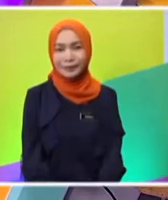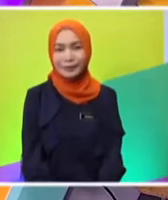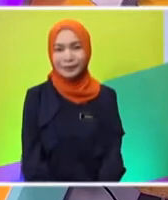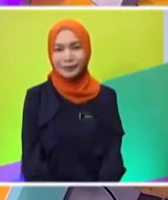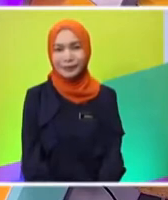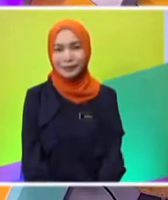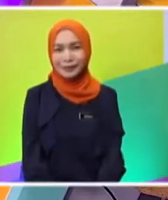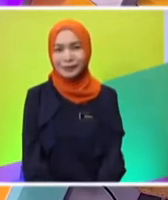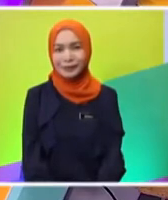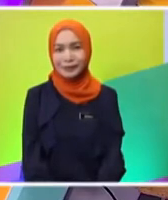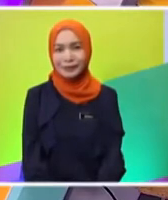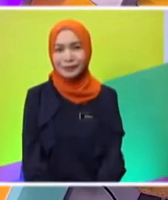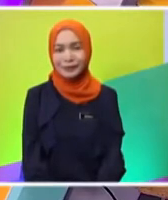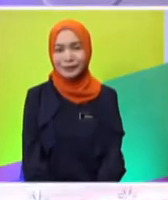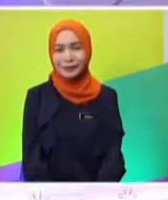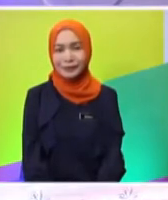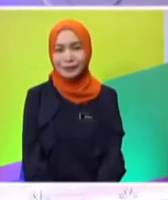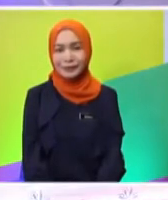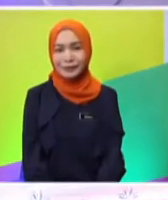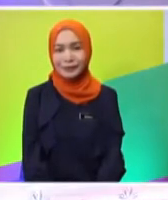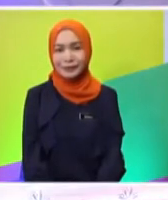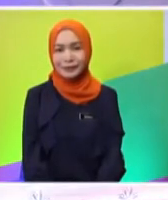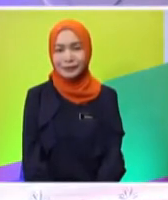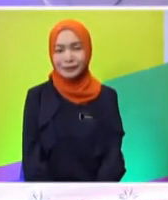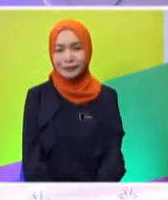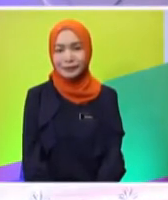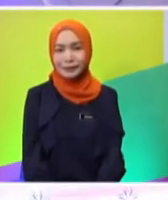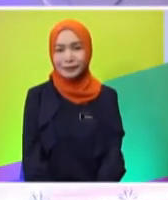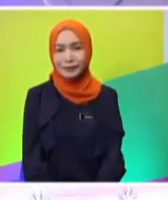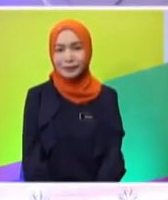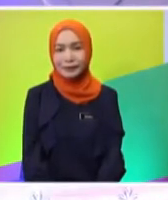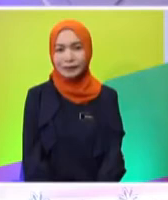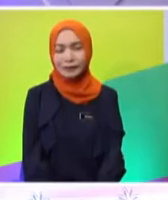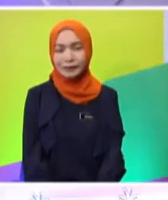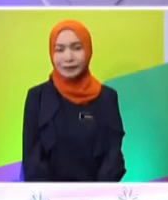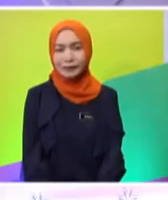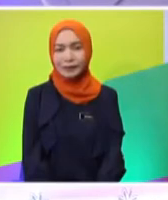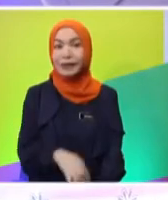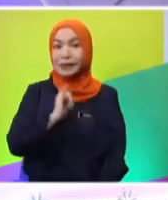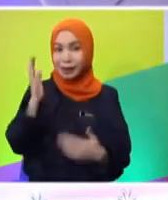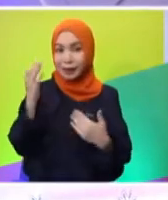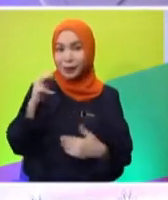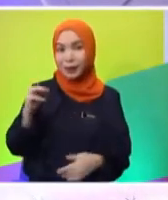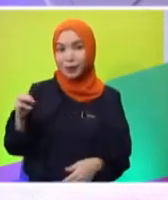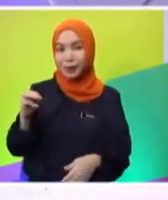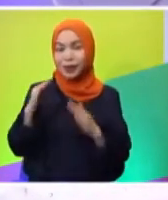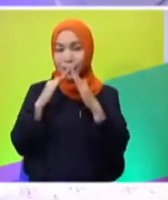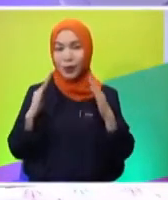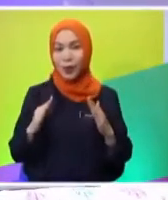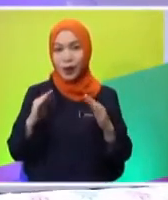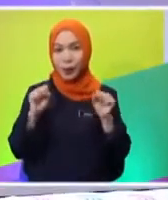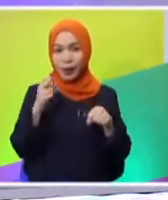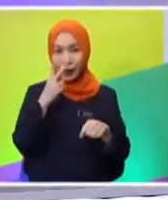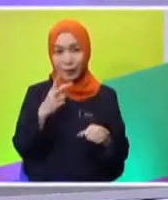richfield kita pasti nampak tercinta tapi saya harap Bermuda di rumah boleh nampak ya eh di